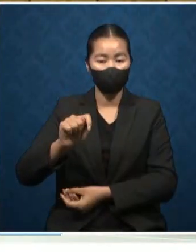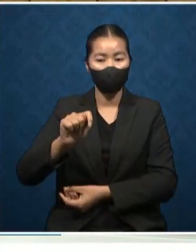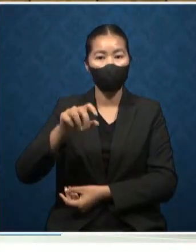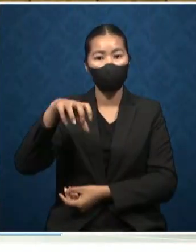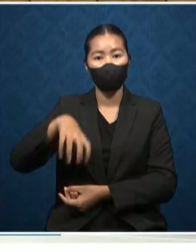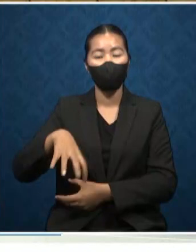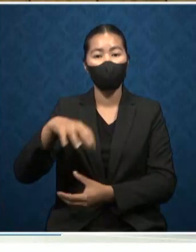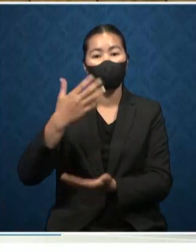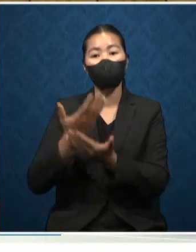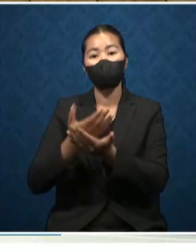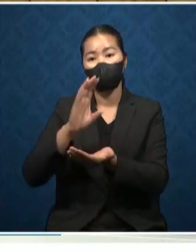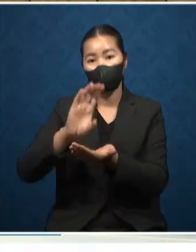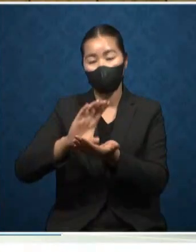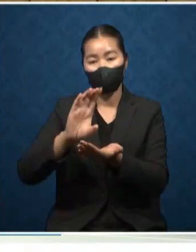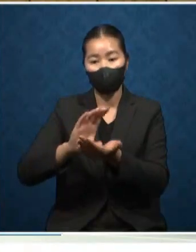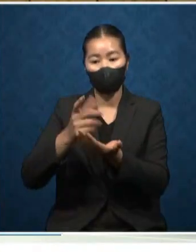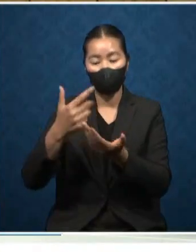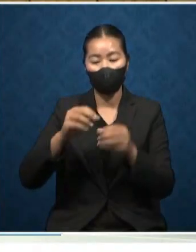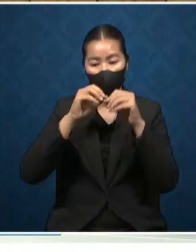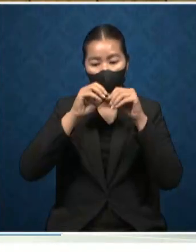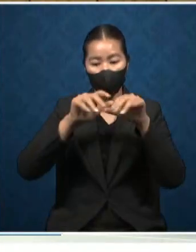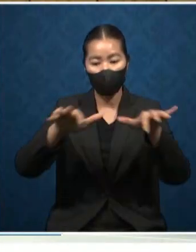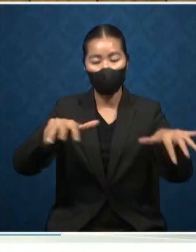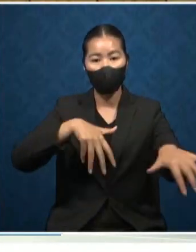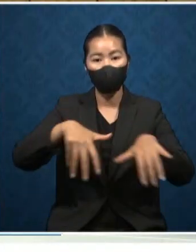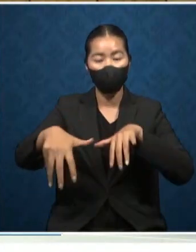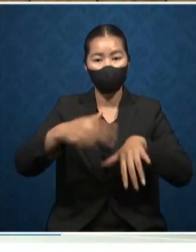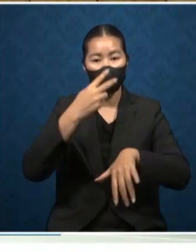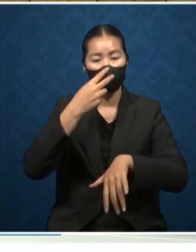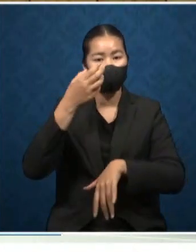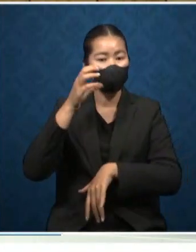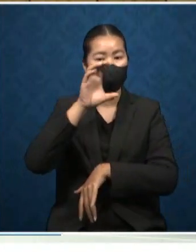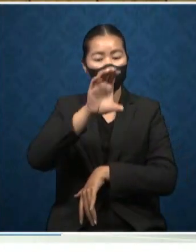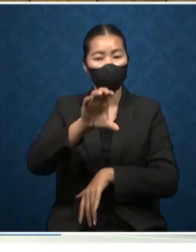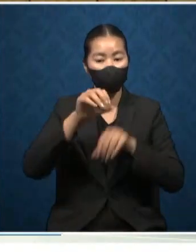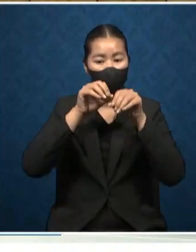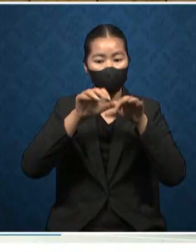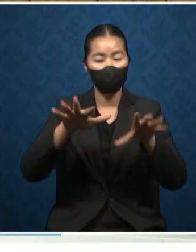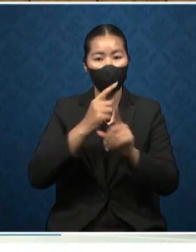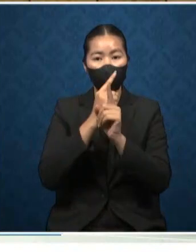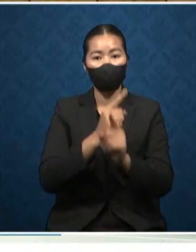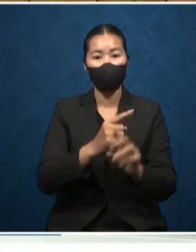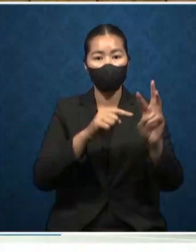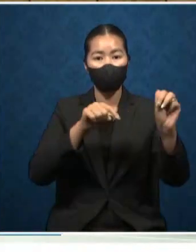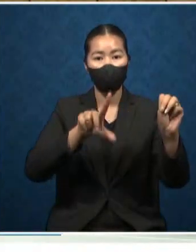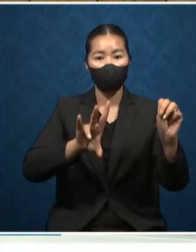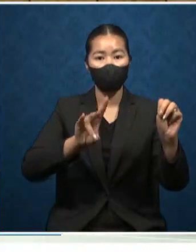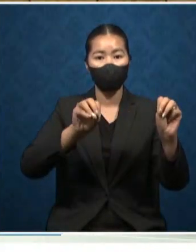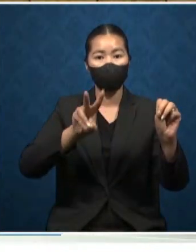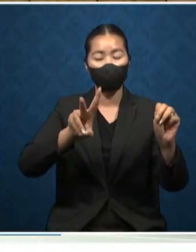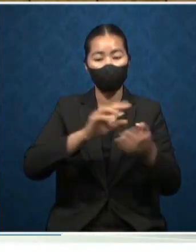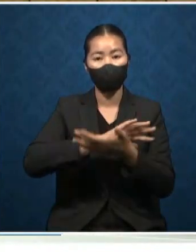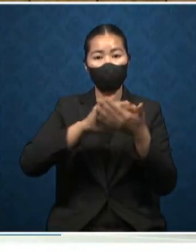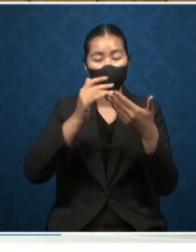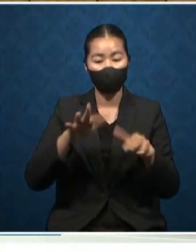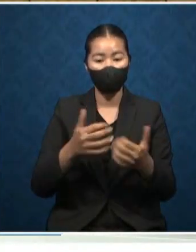และเปิดเผยให้สาธารณชนทราบผ่านทางสื่ออิเล็กทรอนิกส์ตามมาตรา 72เรียบร้อยแล้วจึง